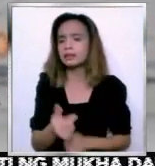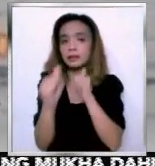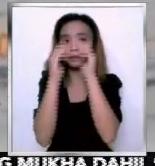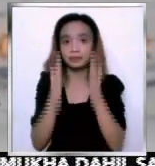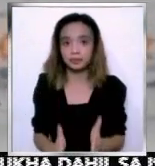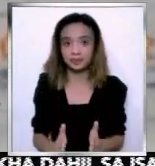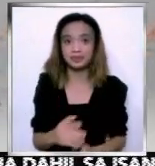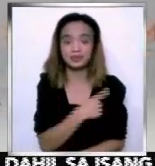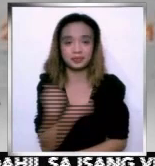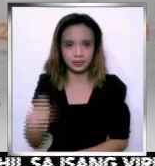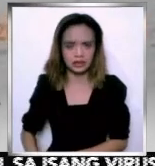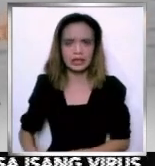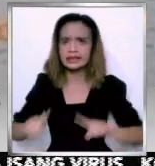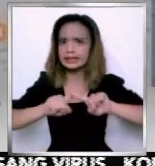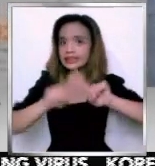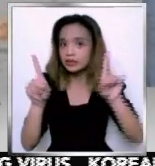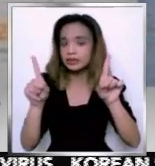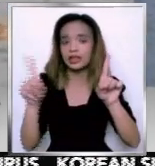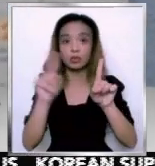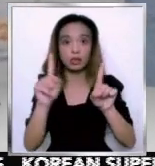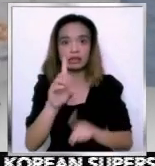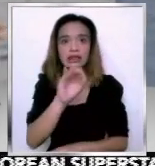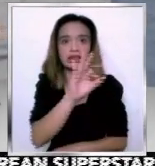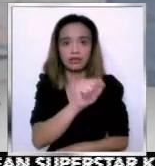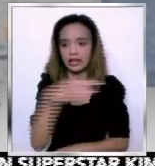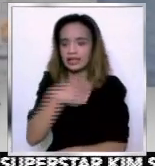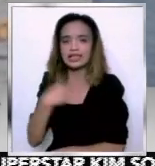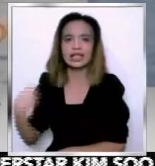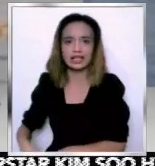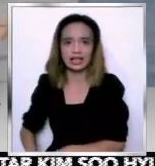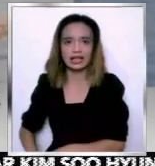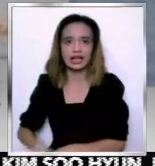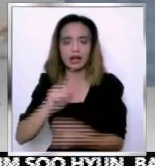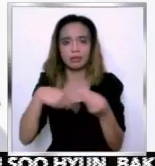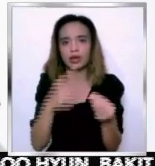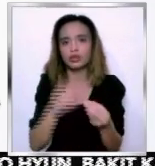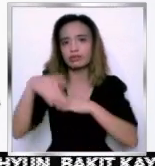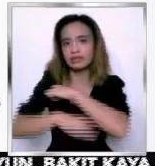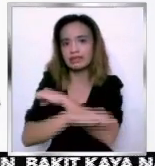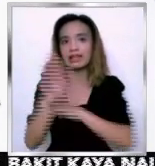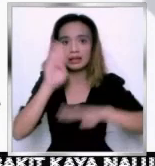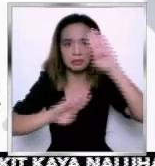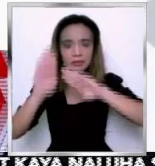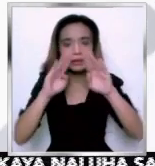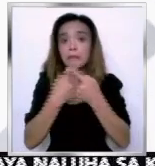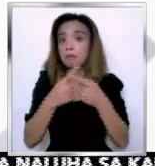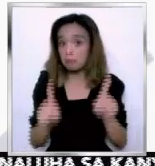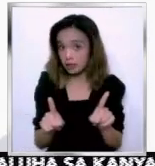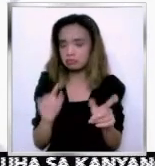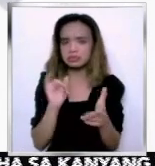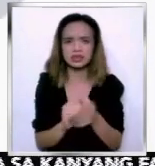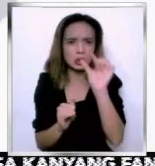Qilian, magkaiba raw ang posisyon ng DFA at ng China sa maritime issue. Pero maliit na bahagi lang anya ito ng